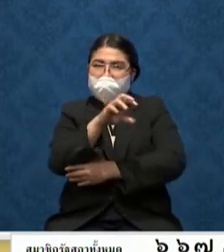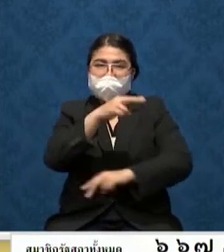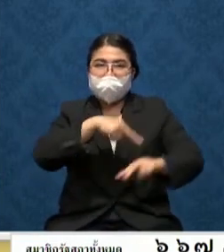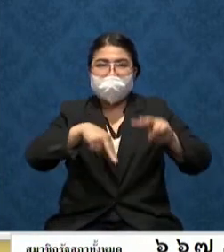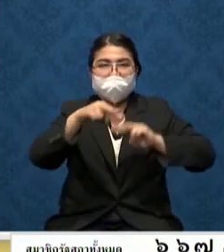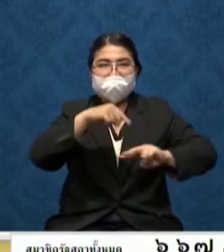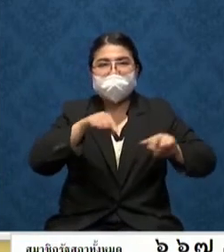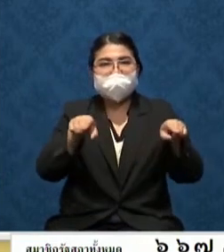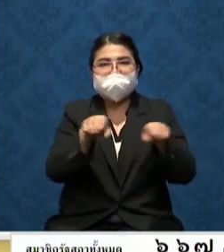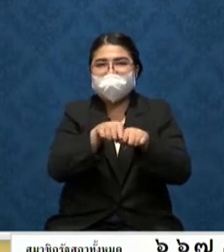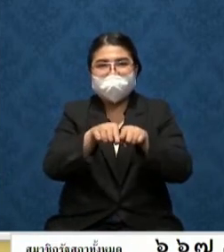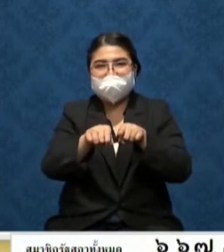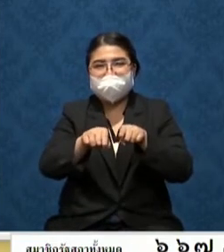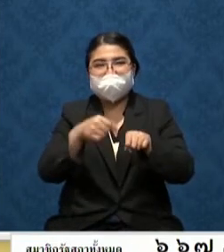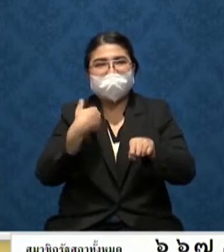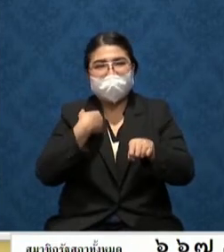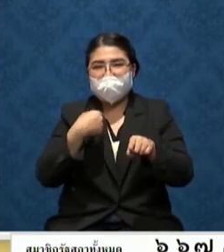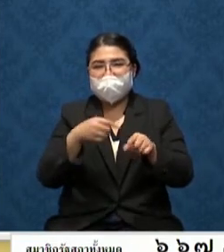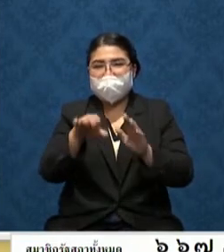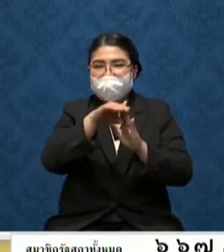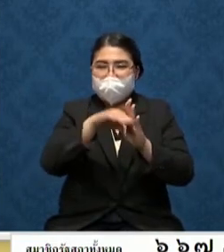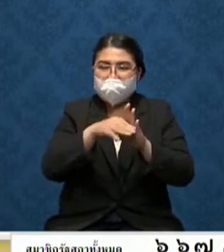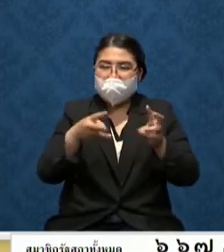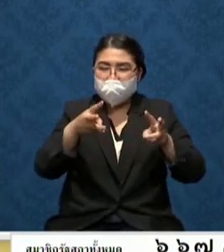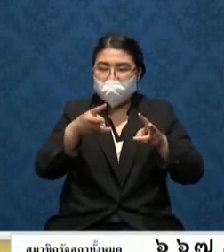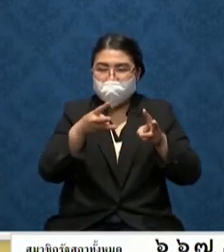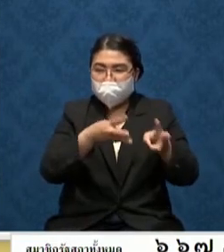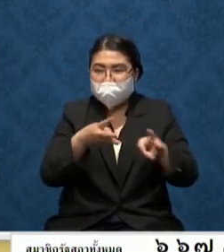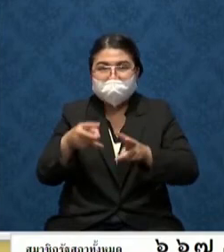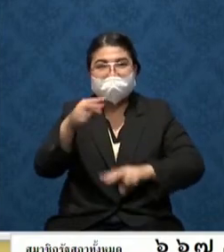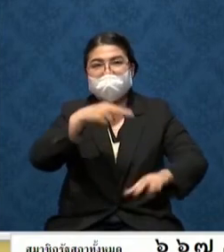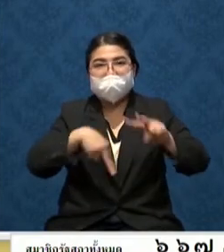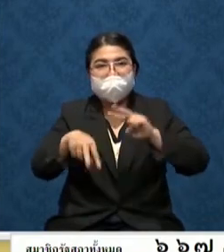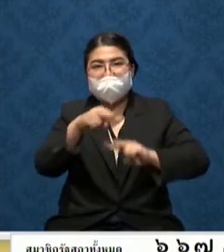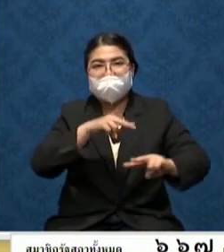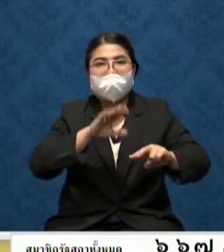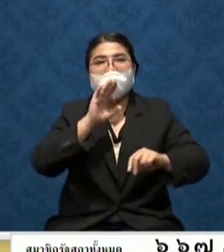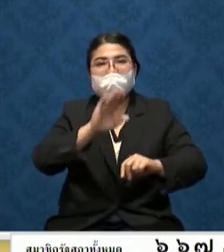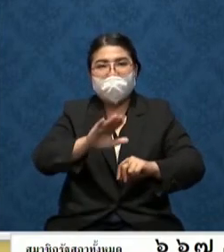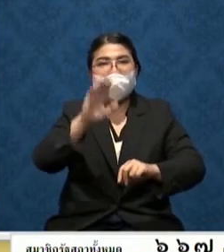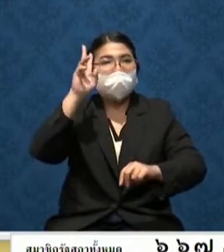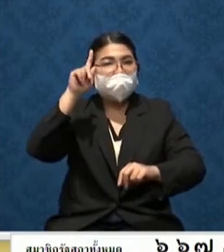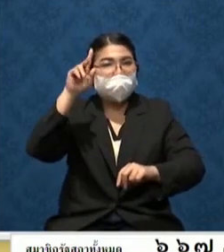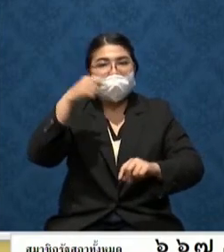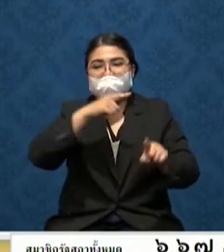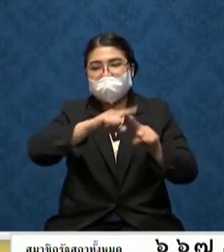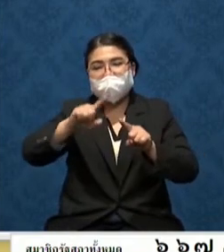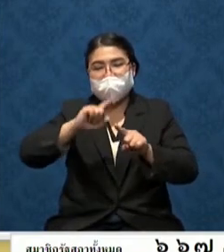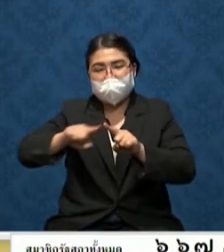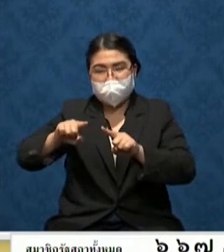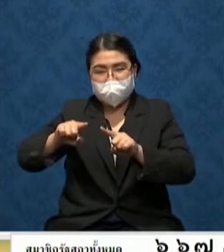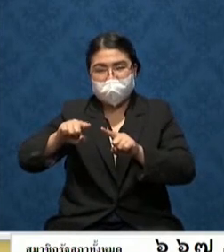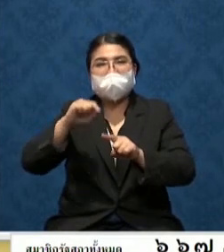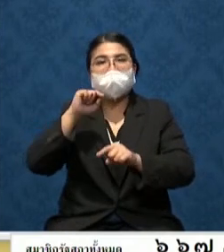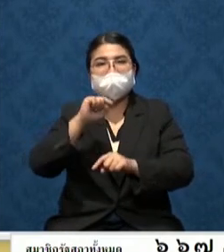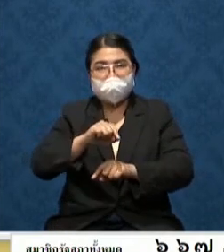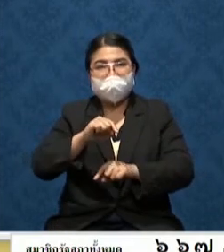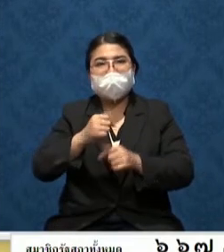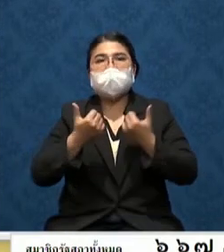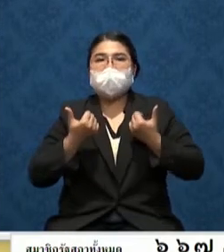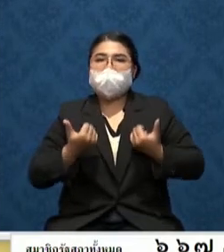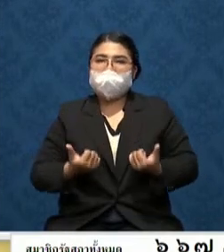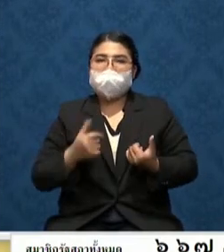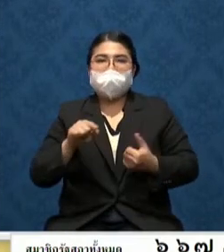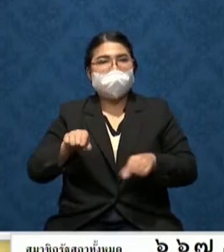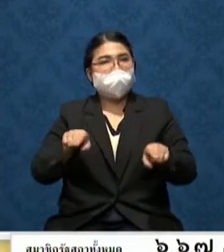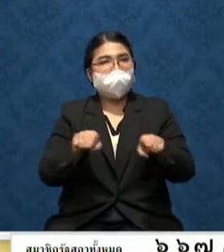ทำลายกลไกล การกำกับดูแลกันเองของนกสื่สารหวนชนซึ่งตรงจุดนี้เอง มเป็ก